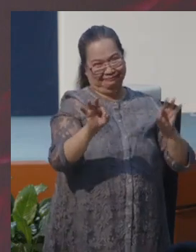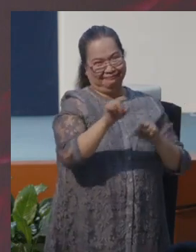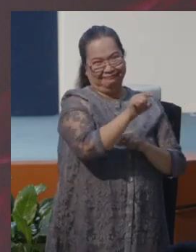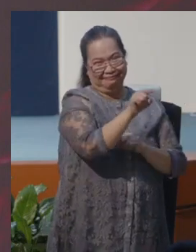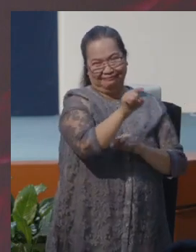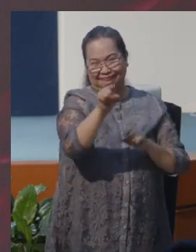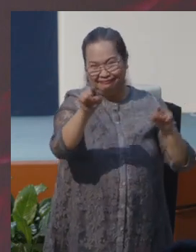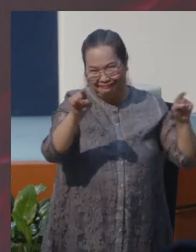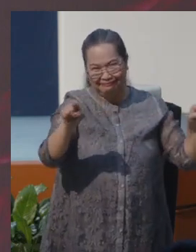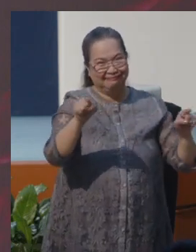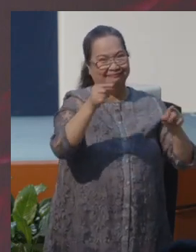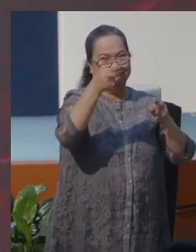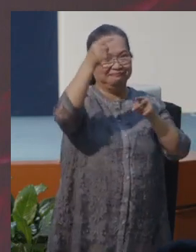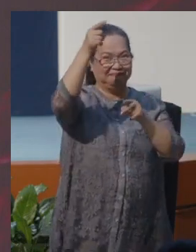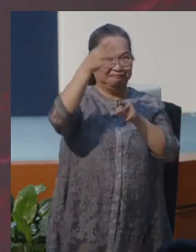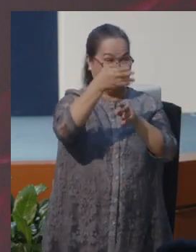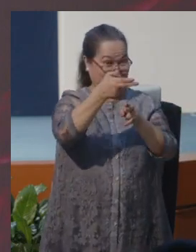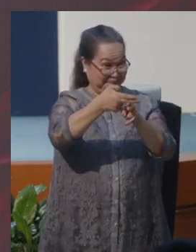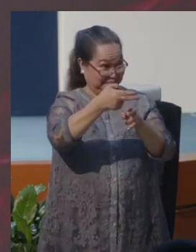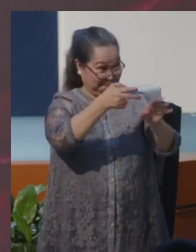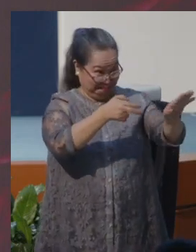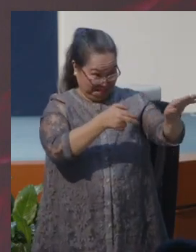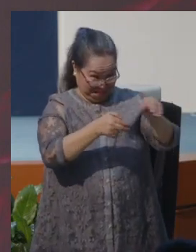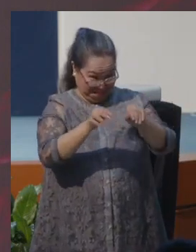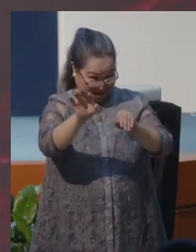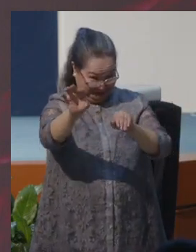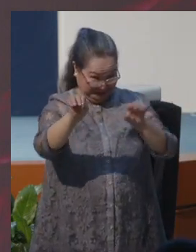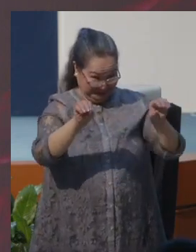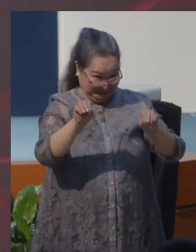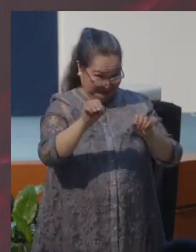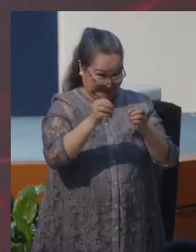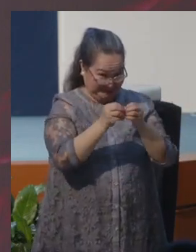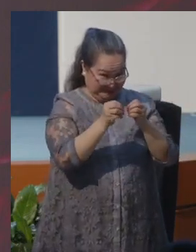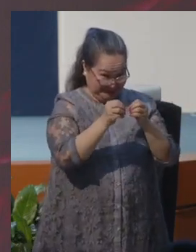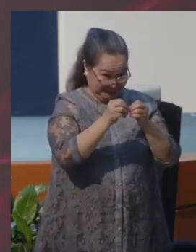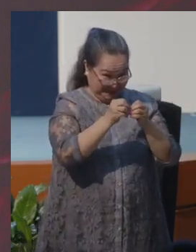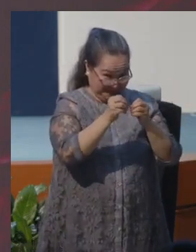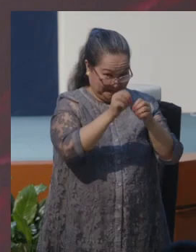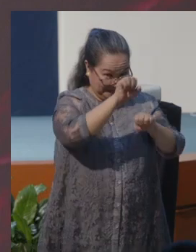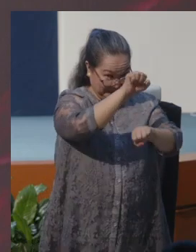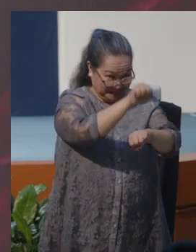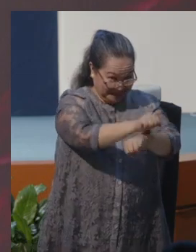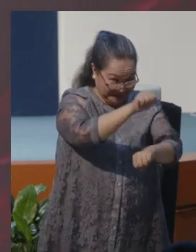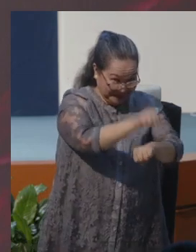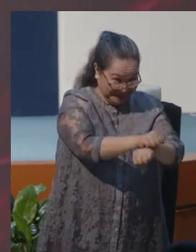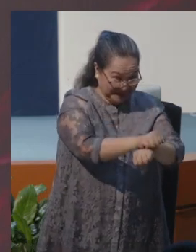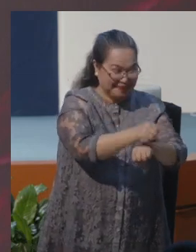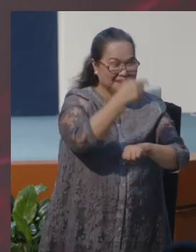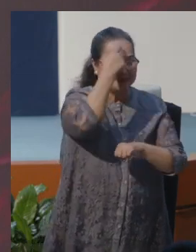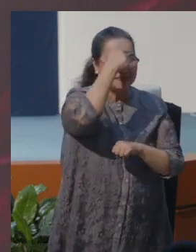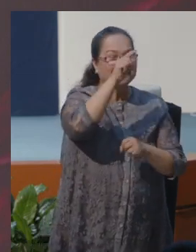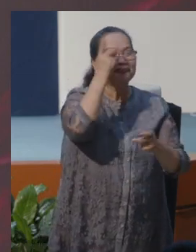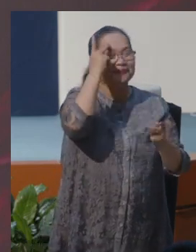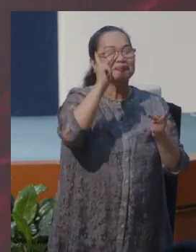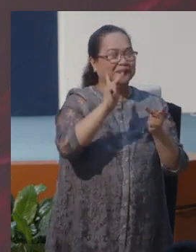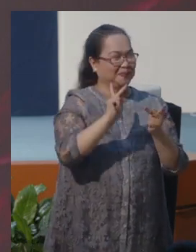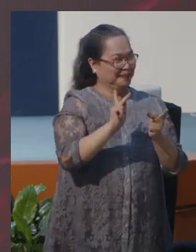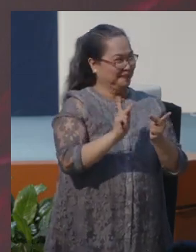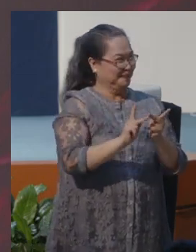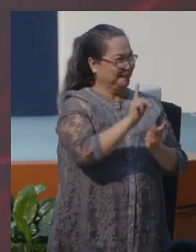ang tatawagin niya upang gawin ang isang extraordinary task sa pamamagitan ng